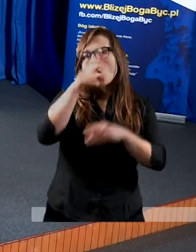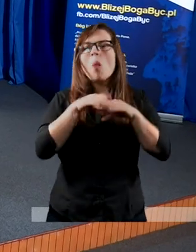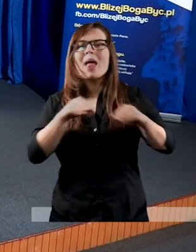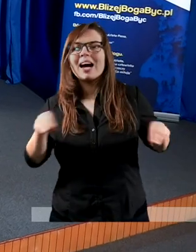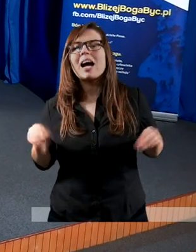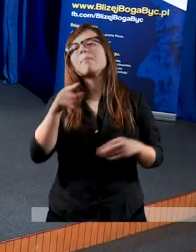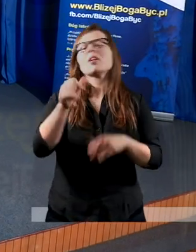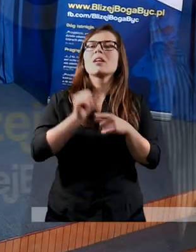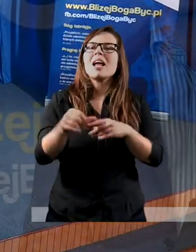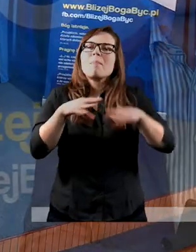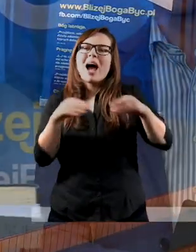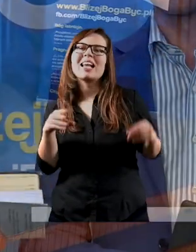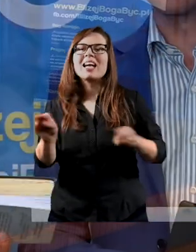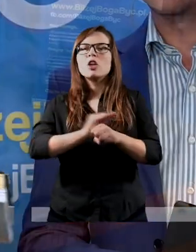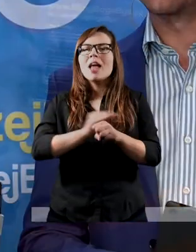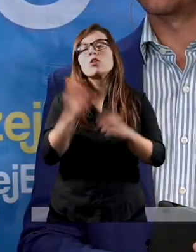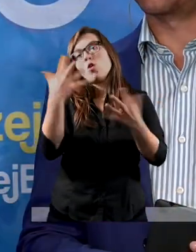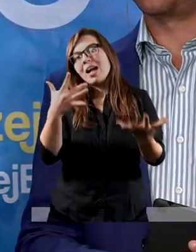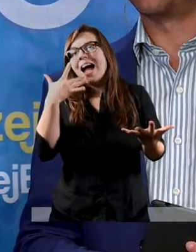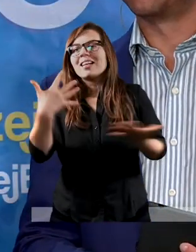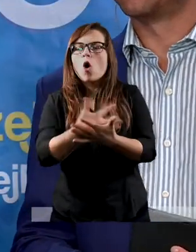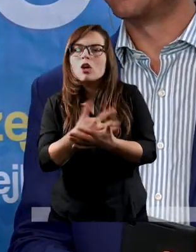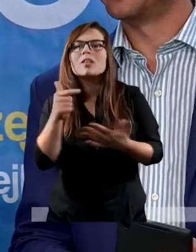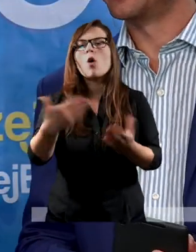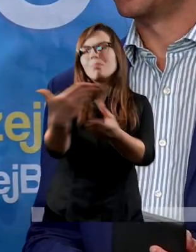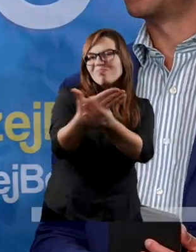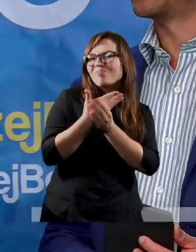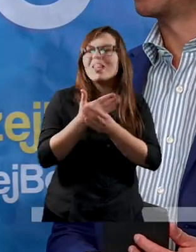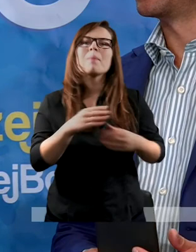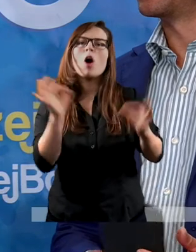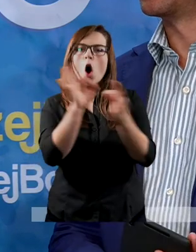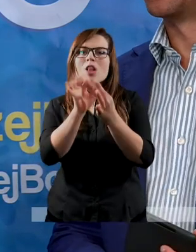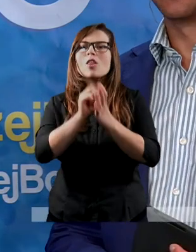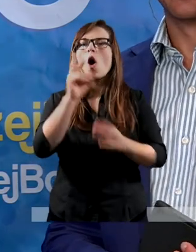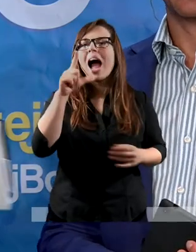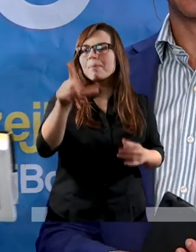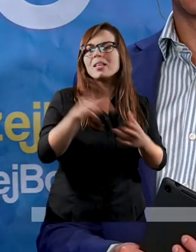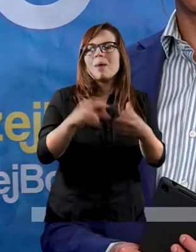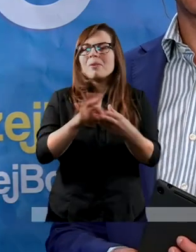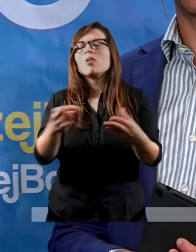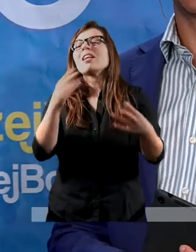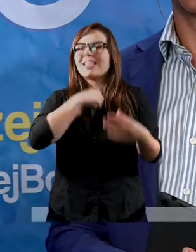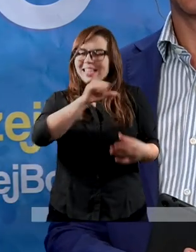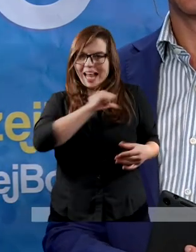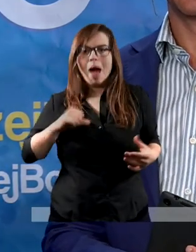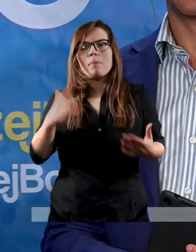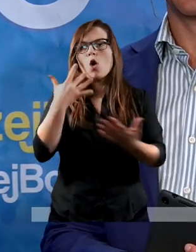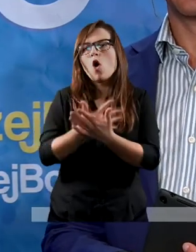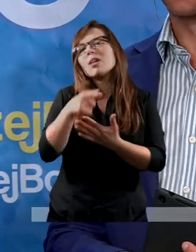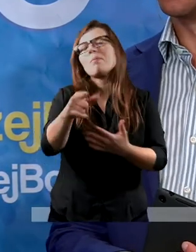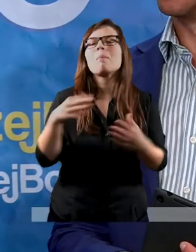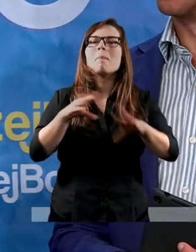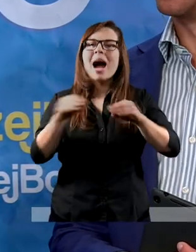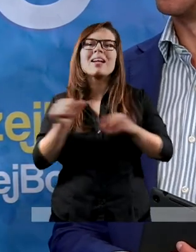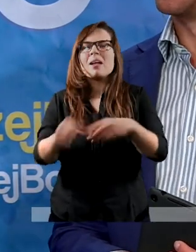fizjoterapii, takim masażu leczniczym. Gdyby ktoś chciał skorzystać, to zapraszam, podam kontakt do Kamila, bo sam czasem korzystam z jego masaży i jestem